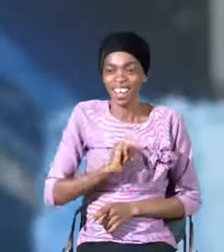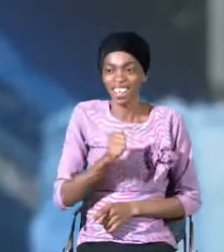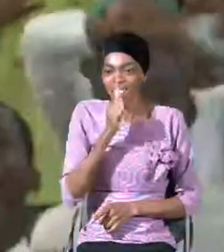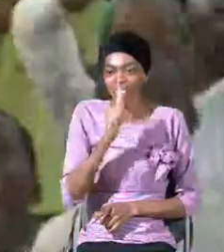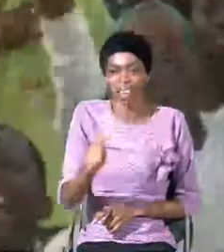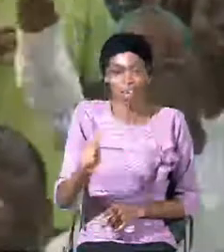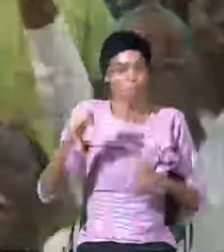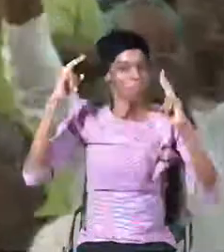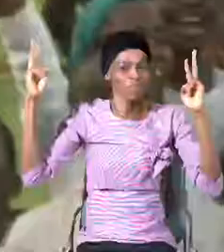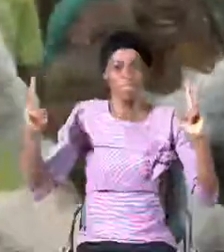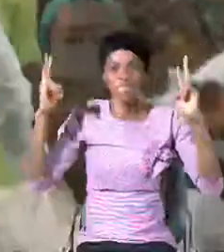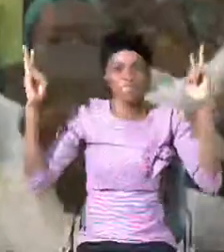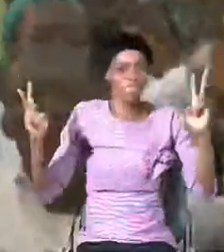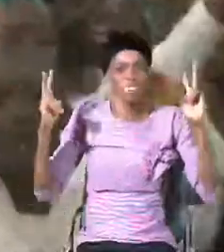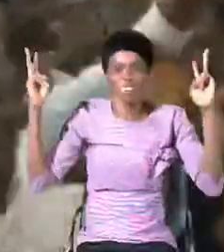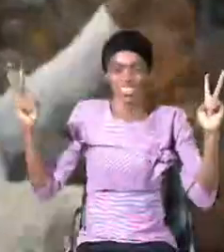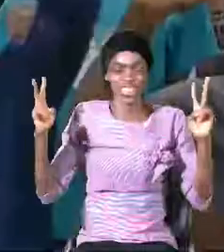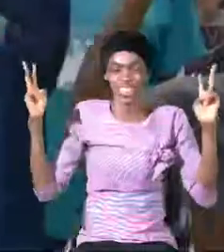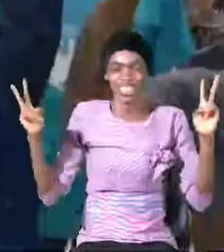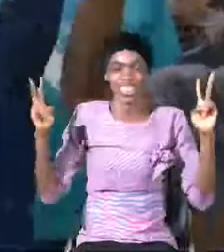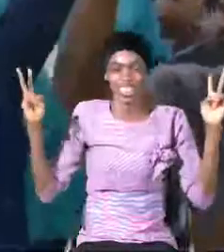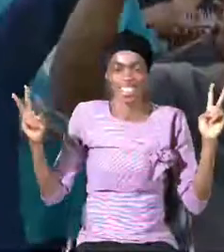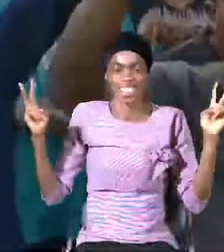suis victorieux.